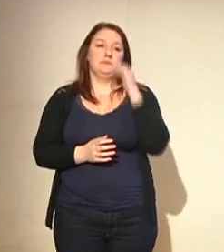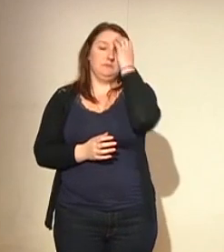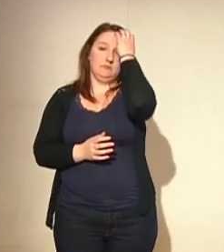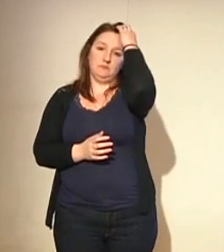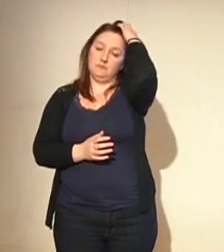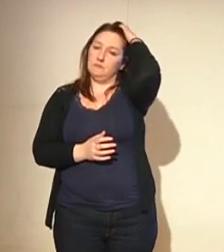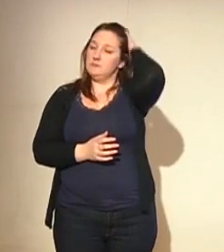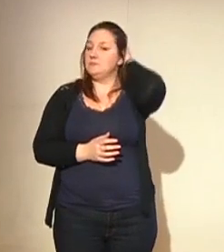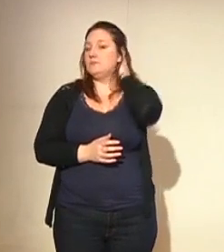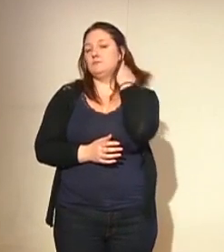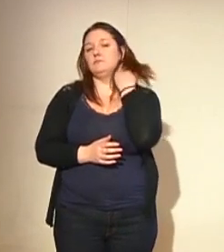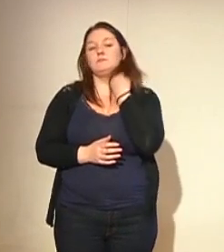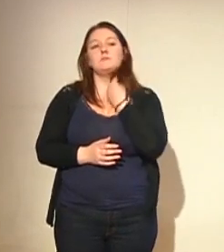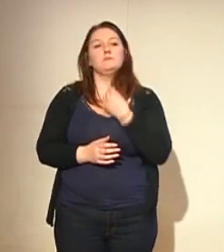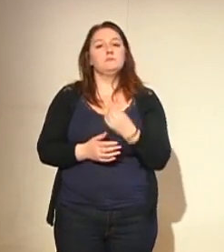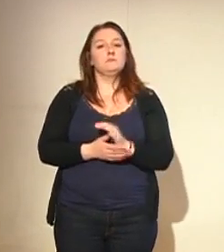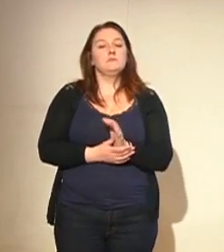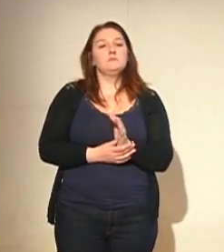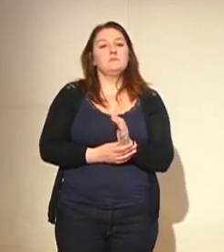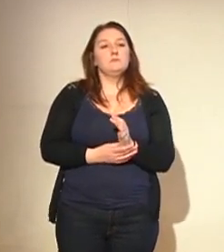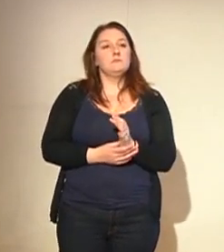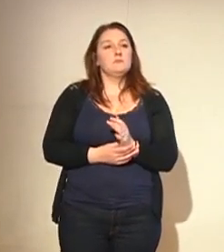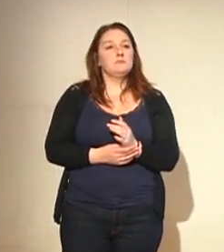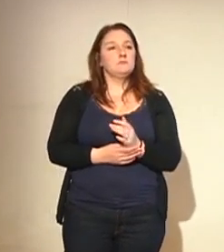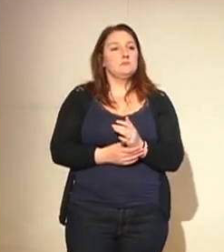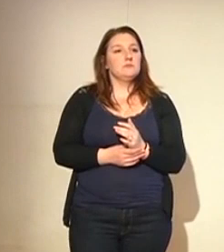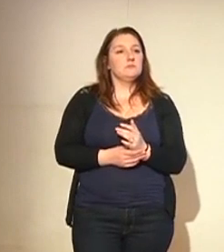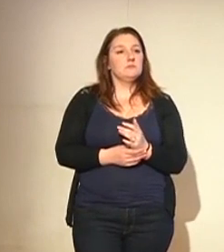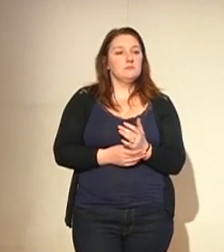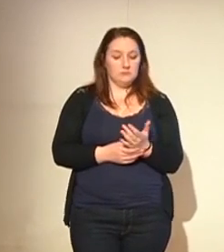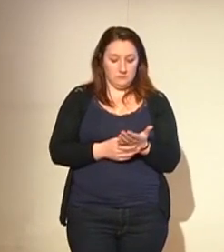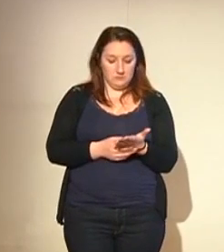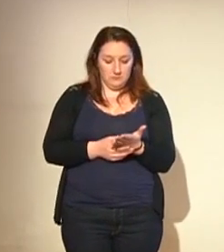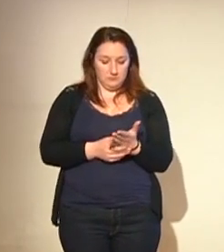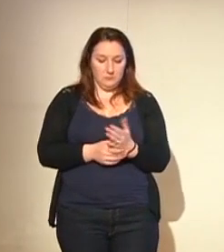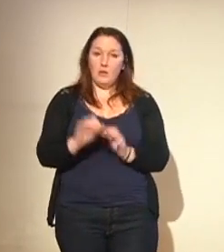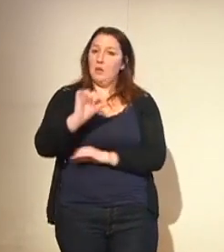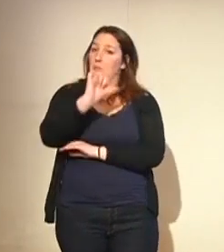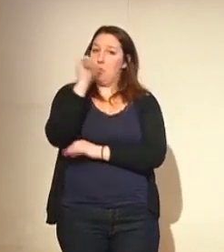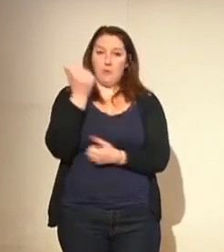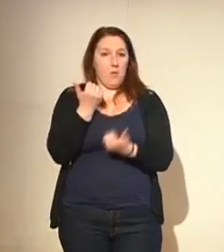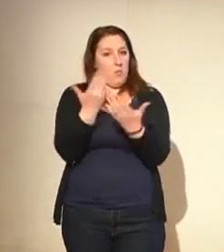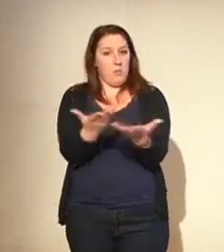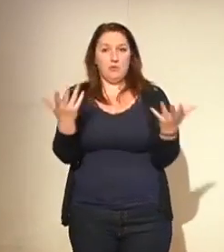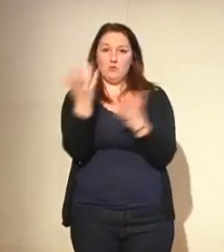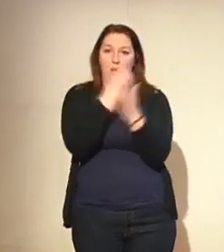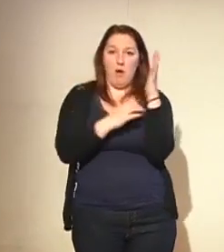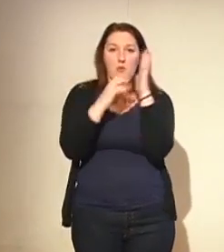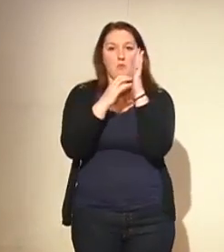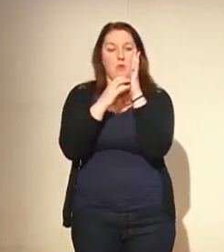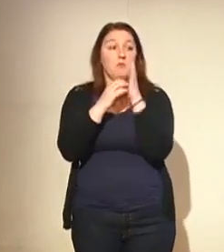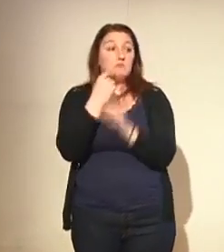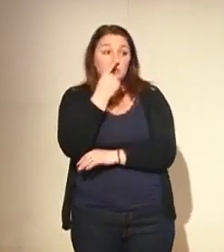d'Actis sur lequel il nous faut proposer tout d'abord un amendement me